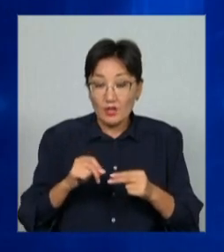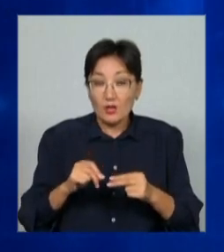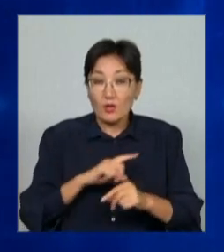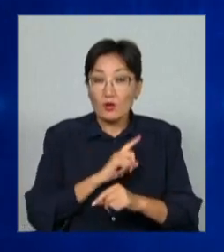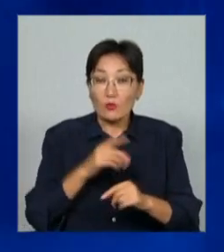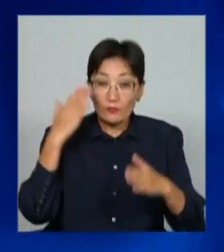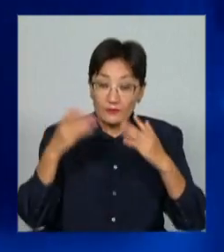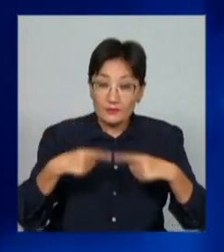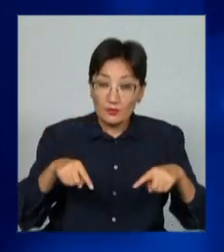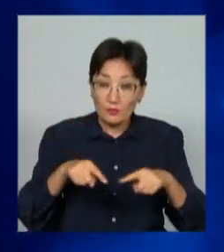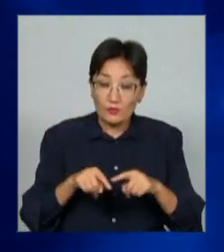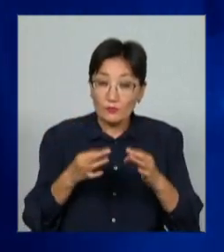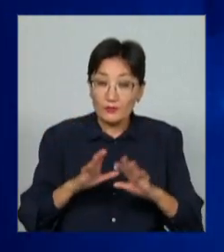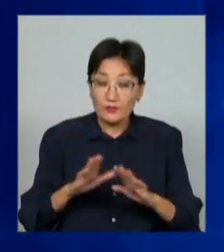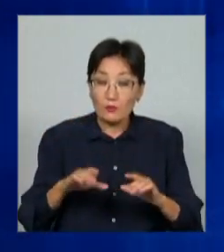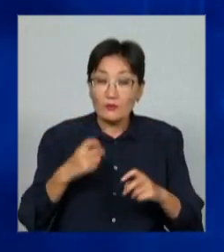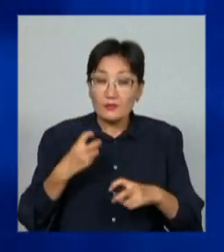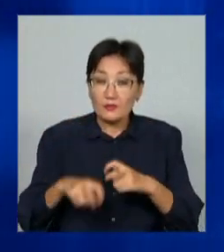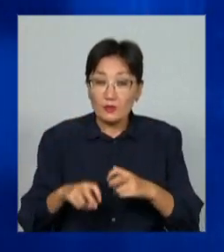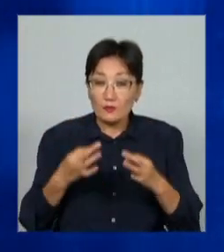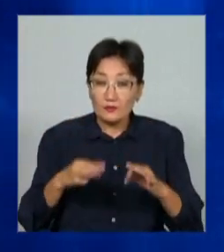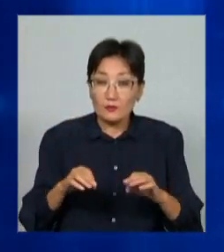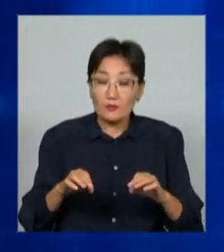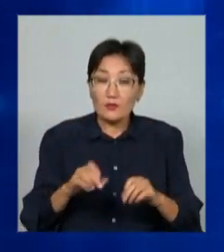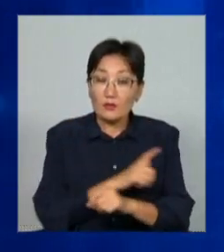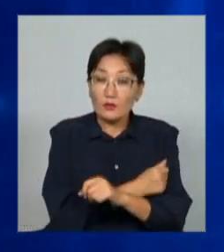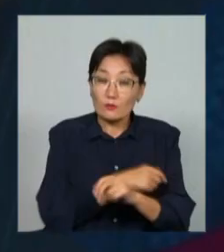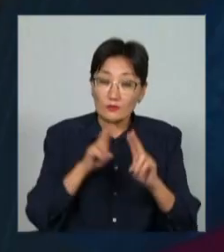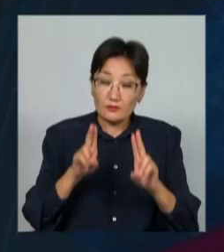увеселительных заведениях по недопущению нарушения постановления санитарного врача.